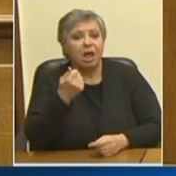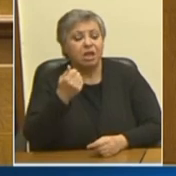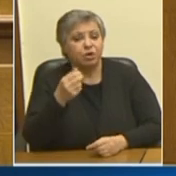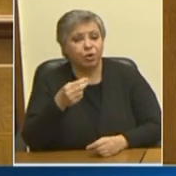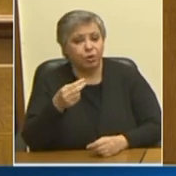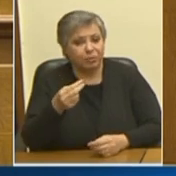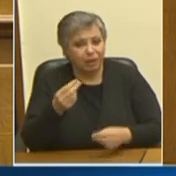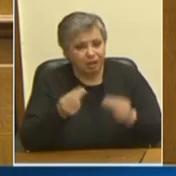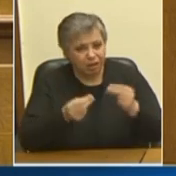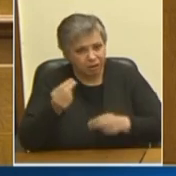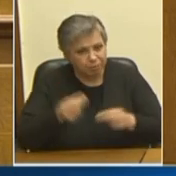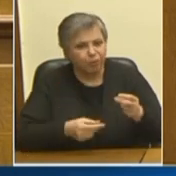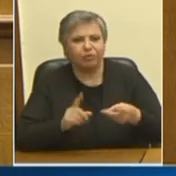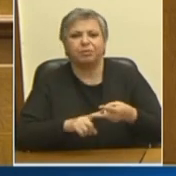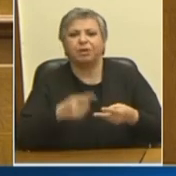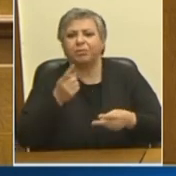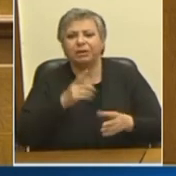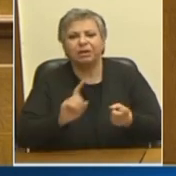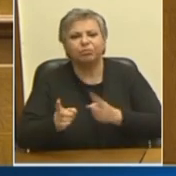περίμενε να πατάξετε τη διαφθορά.